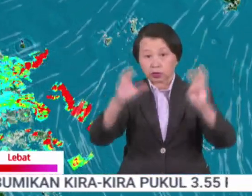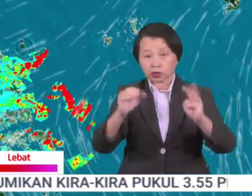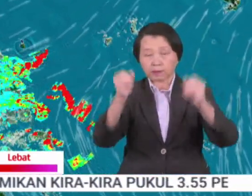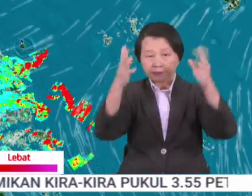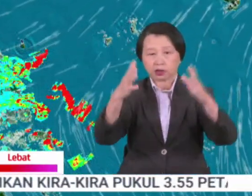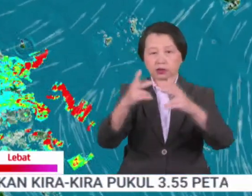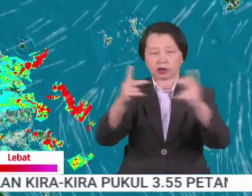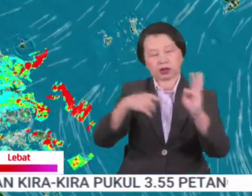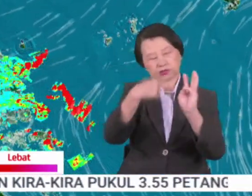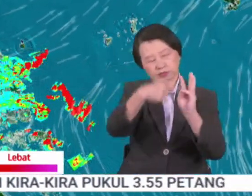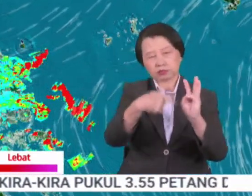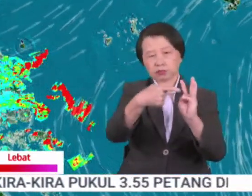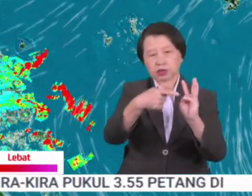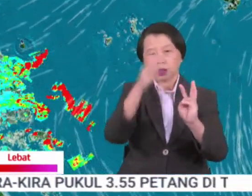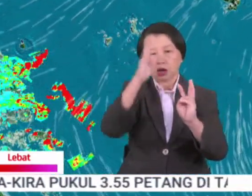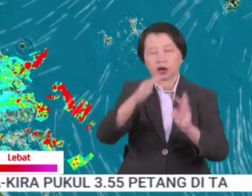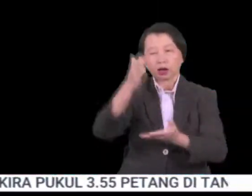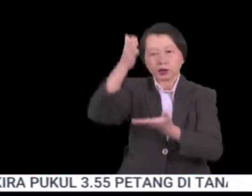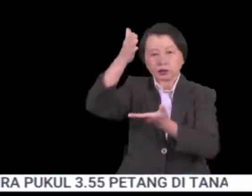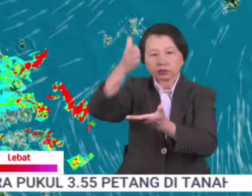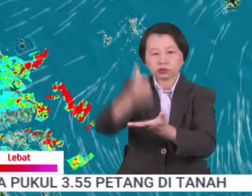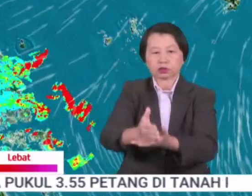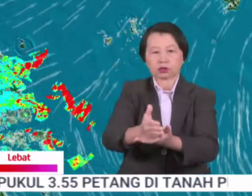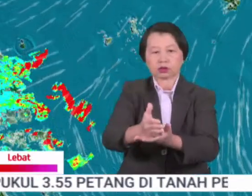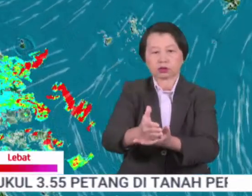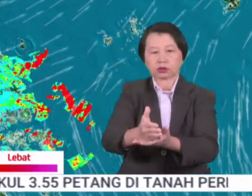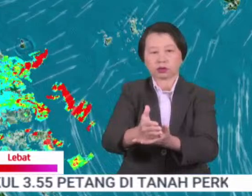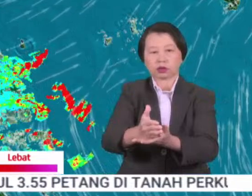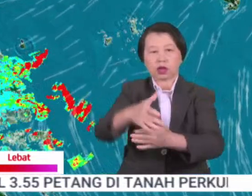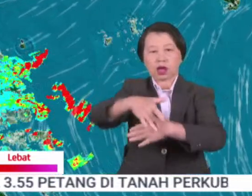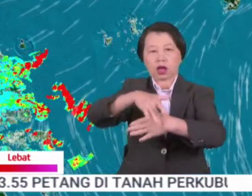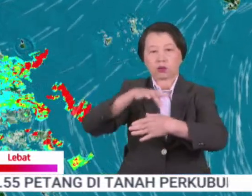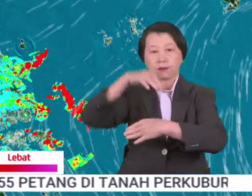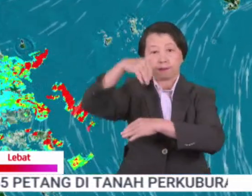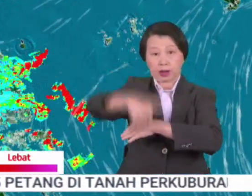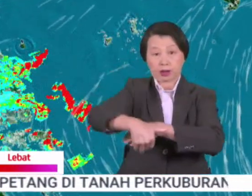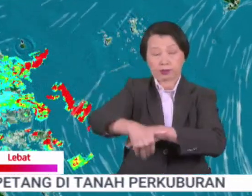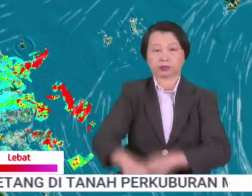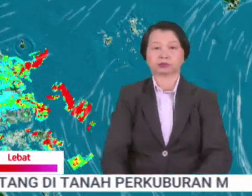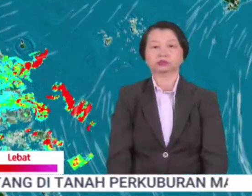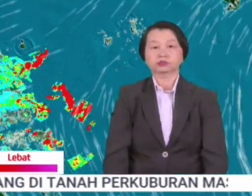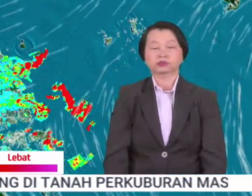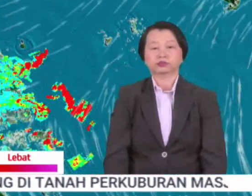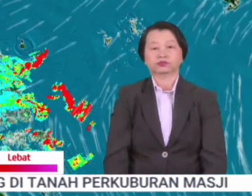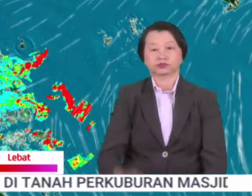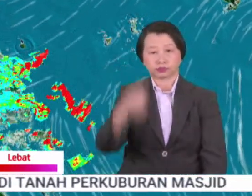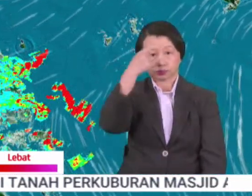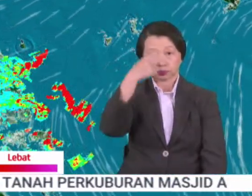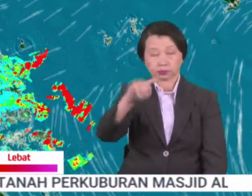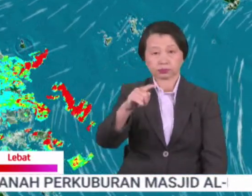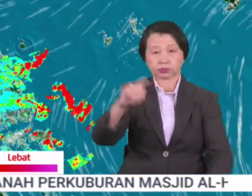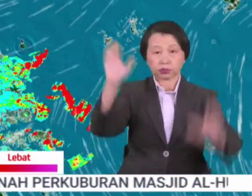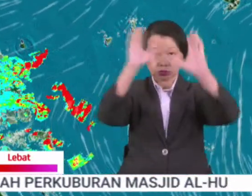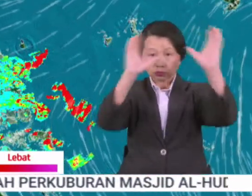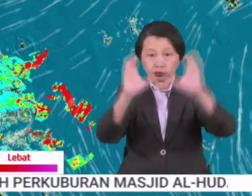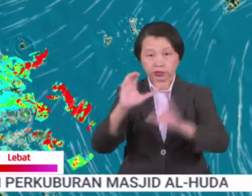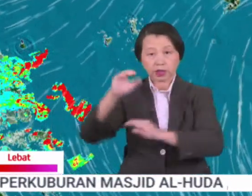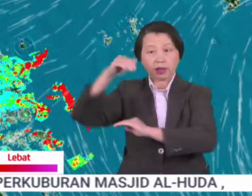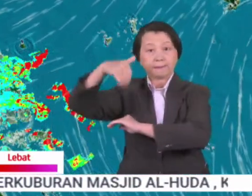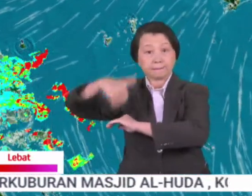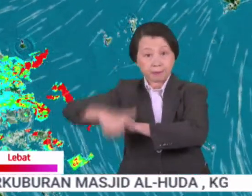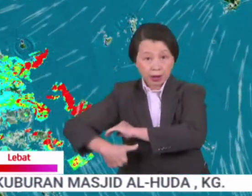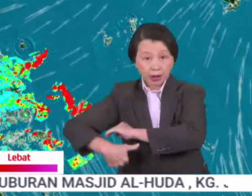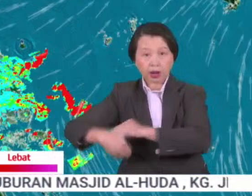kebanyakan kawasan ini dijangka akan beransur reda menjelang awal malam nanti namun begitu untuk tinjauan cuaca sebelah malam nanti